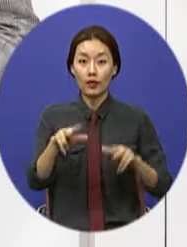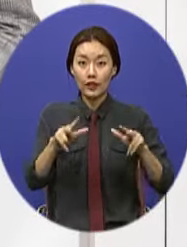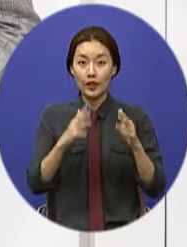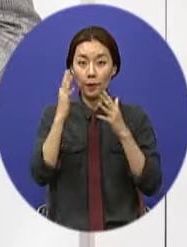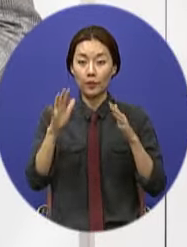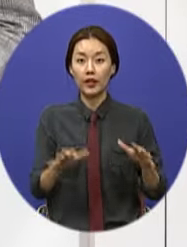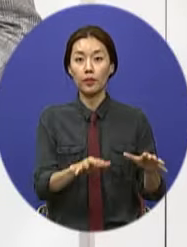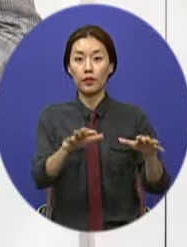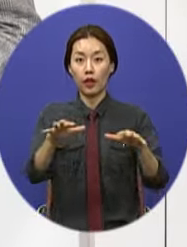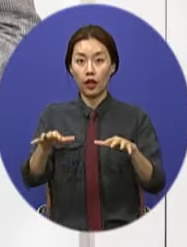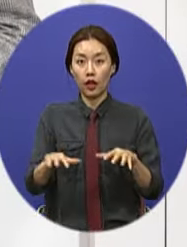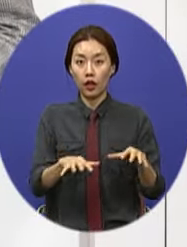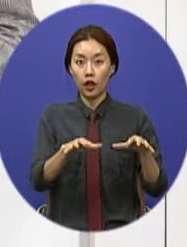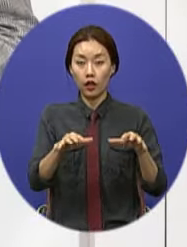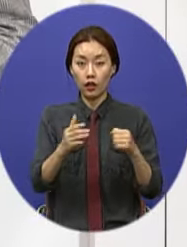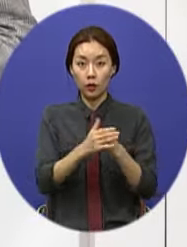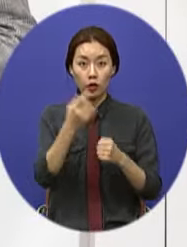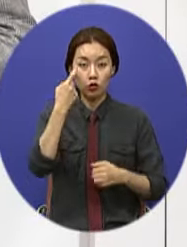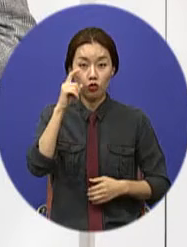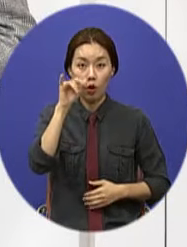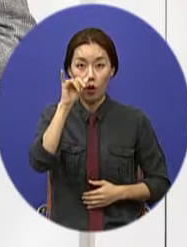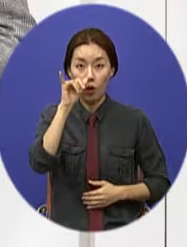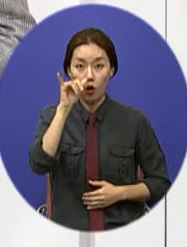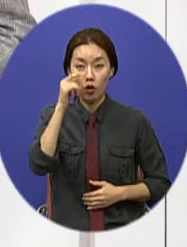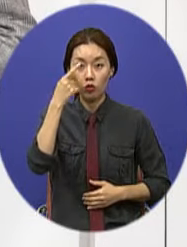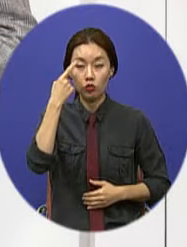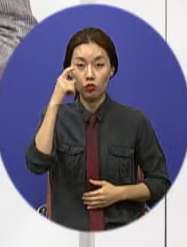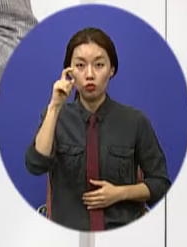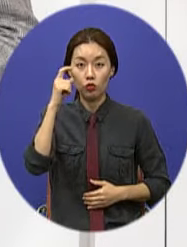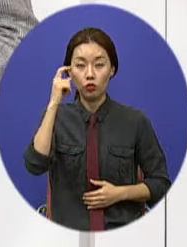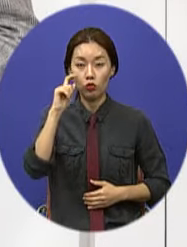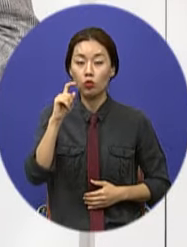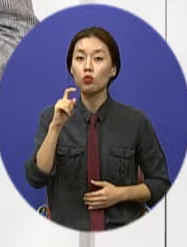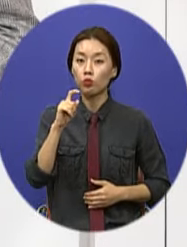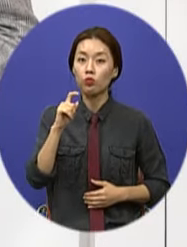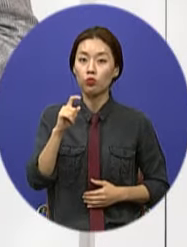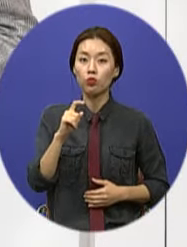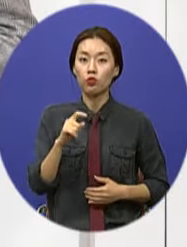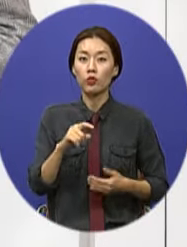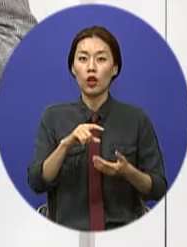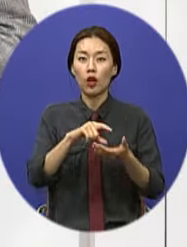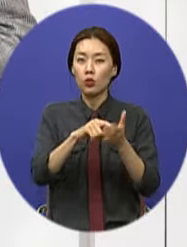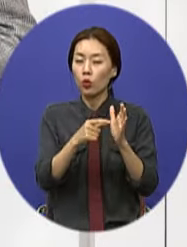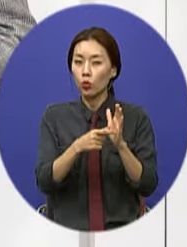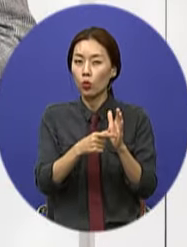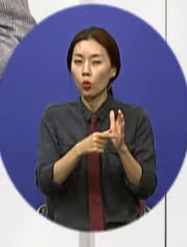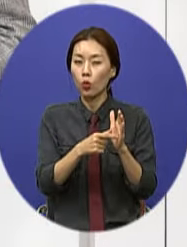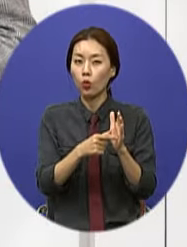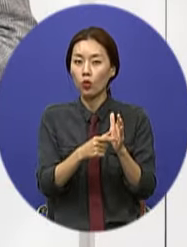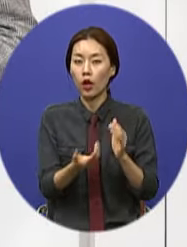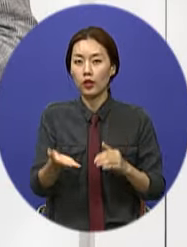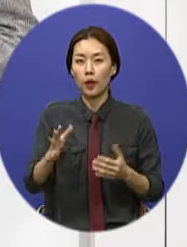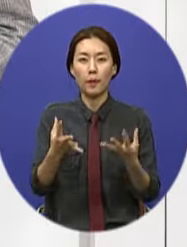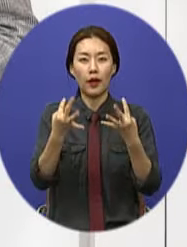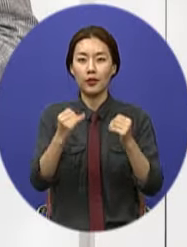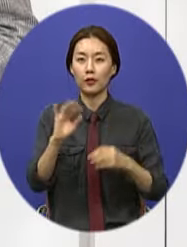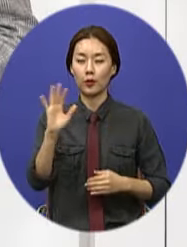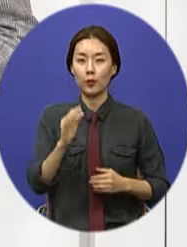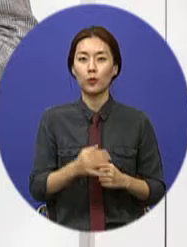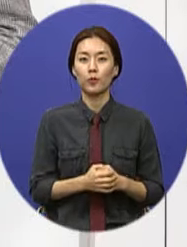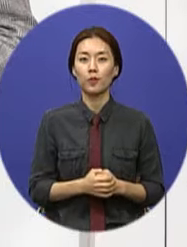김장철이라서 굴도 많이 납니까, 고창에서? 예, 굴도 지금 나기는 나는데 그렇게 많은 양이 나지는 많은